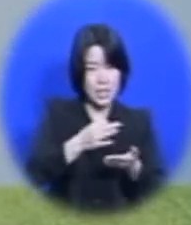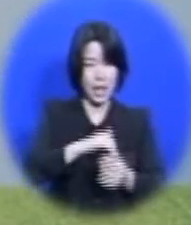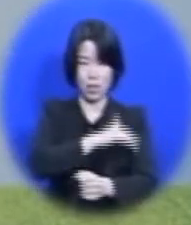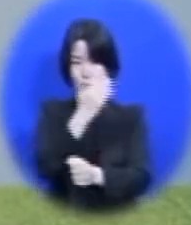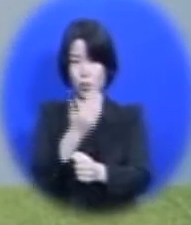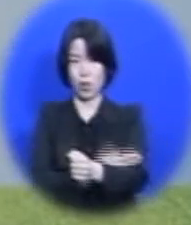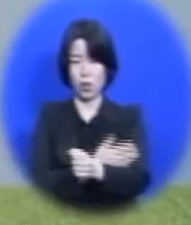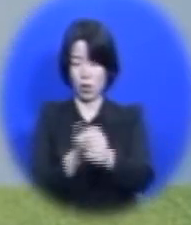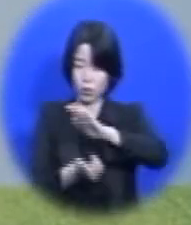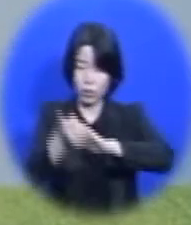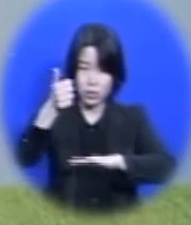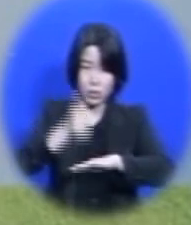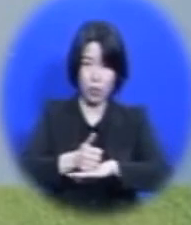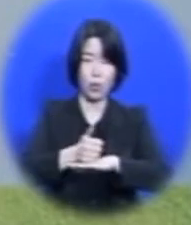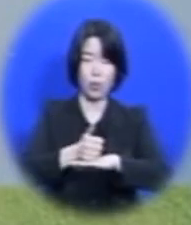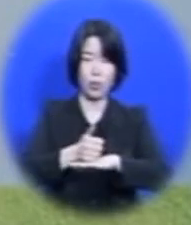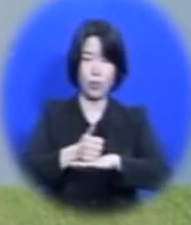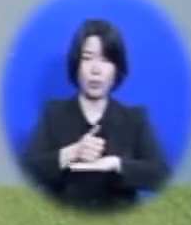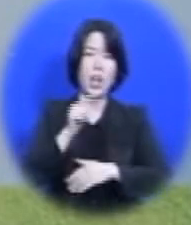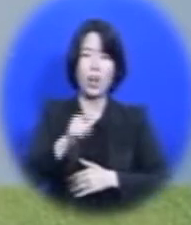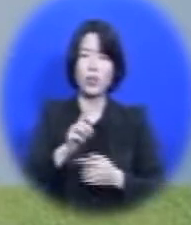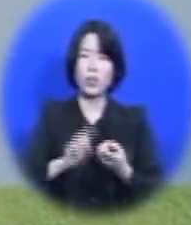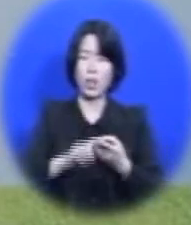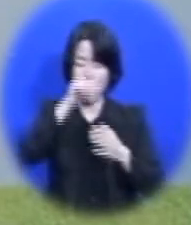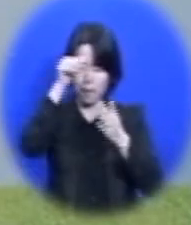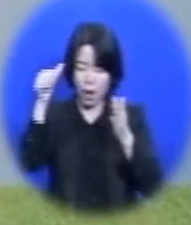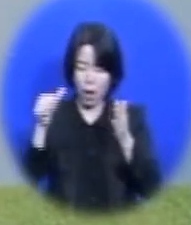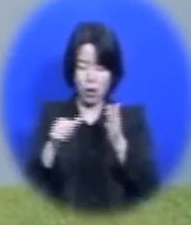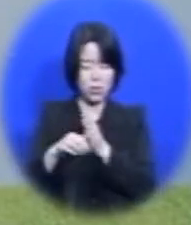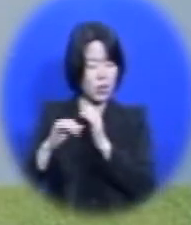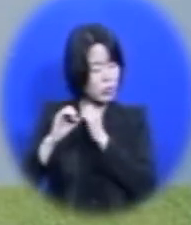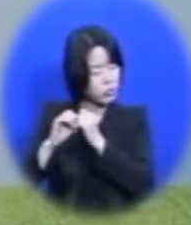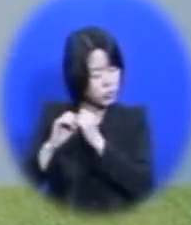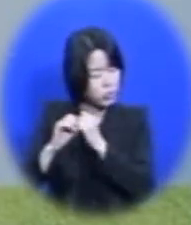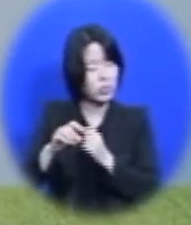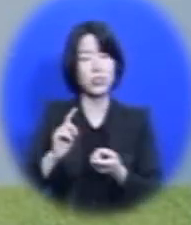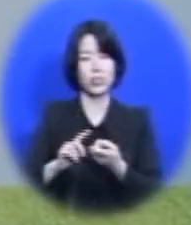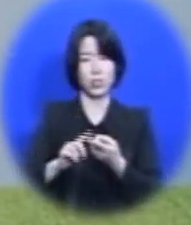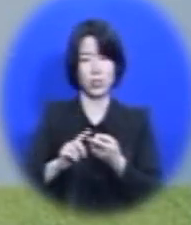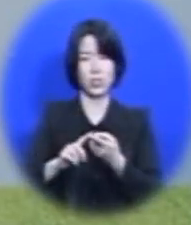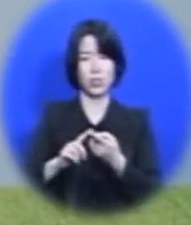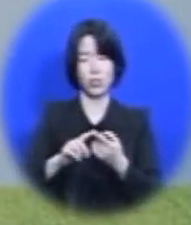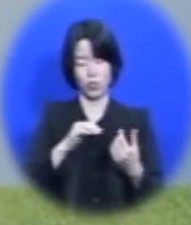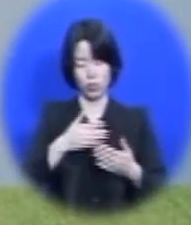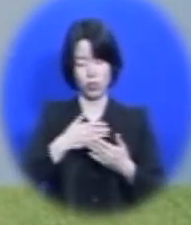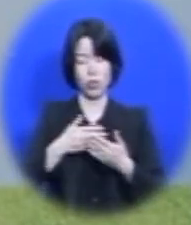권력, 성공, 그거에 평생 매여 사는 게 두려운 거죠.